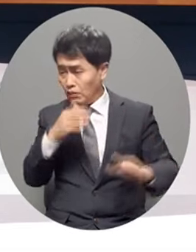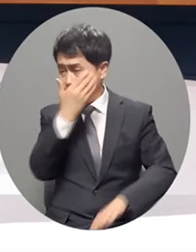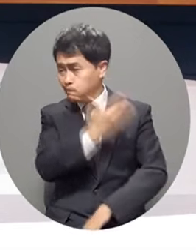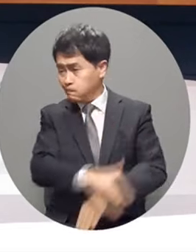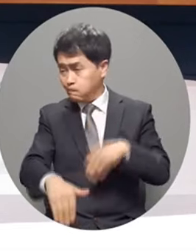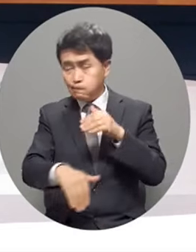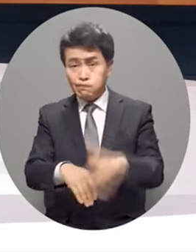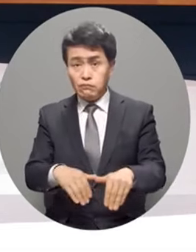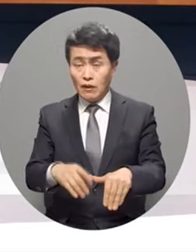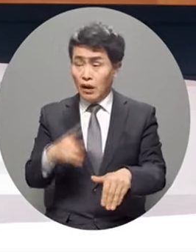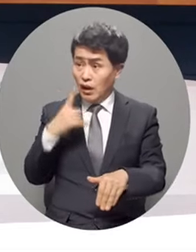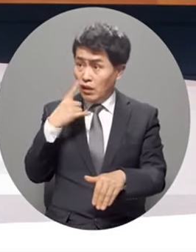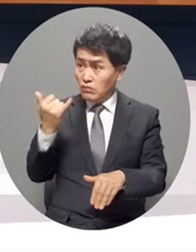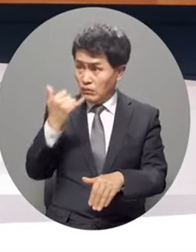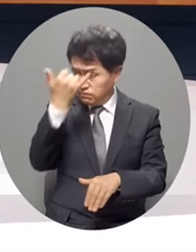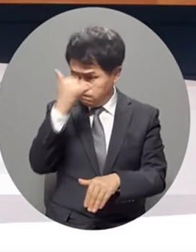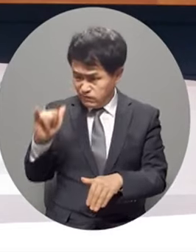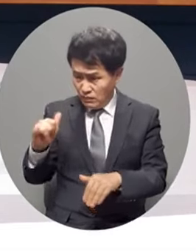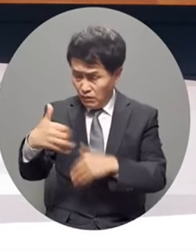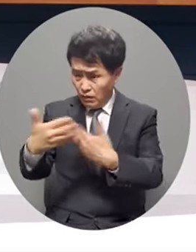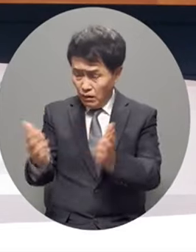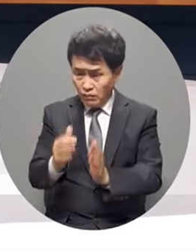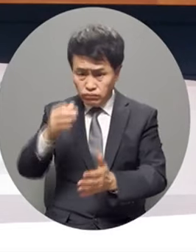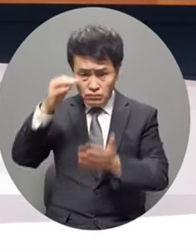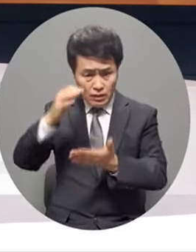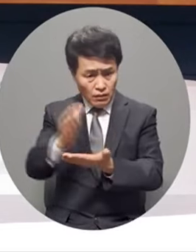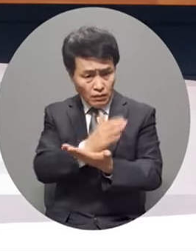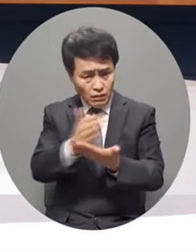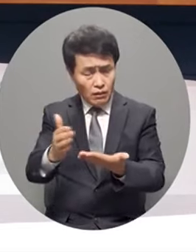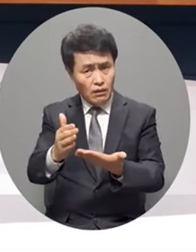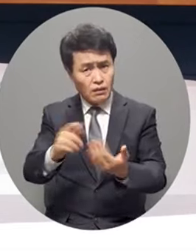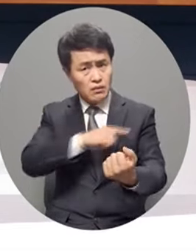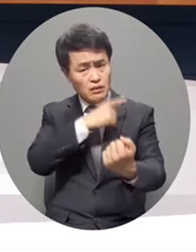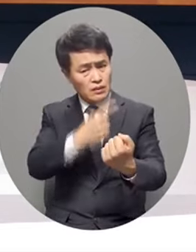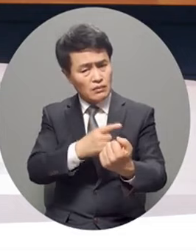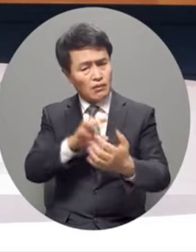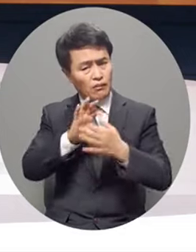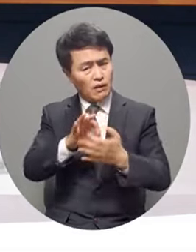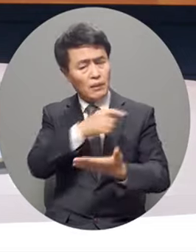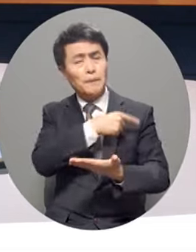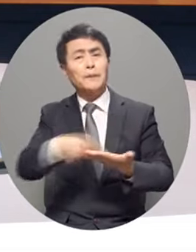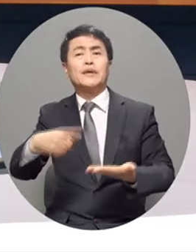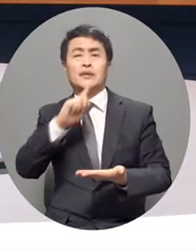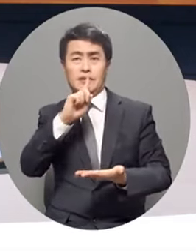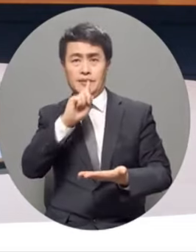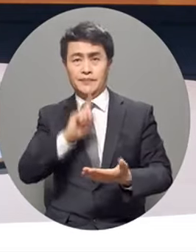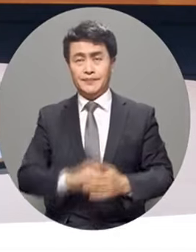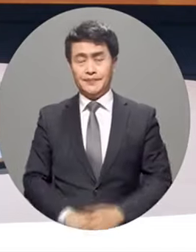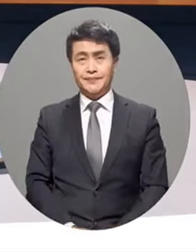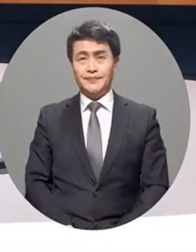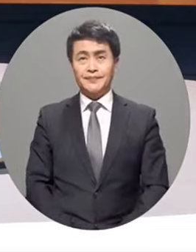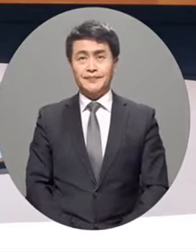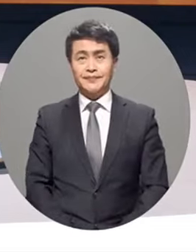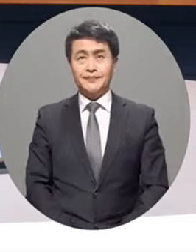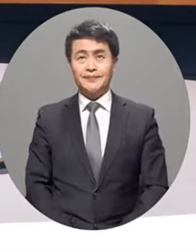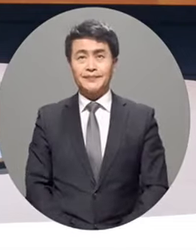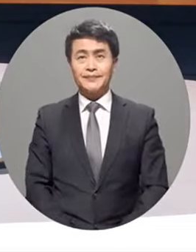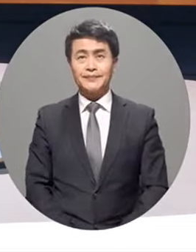대한까지 유산을 나누는 건 지나친 재산권 치매라는 겁니다 김상훈 기자가 설명해